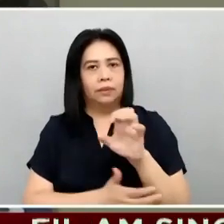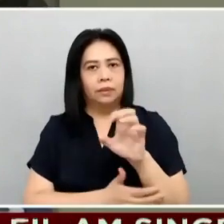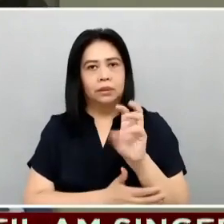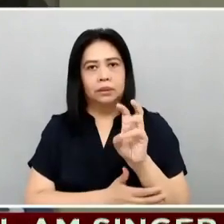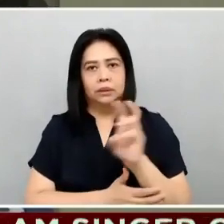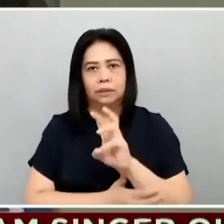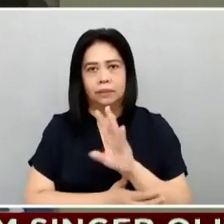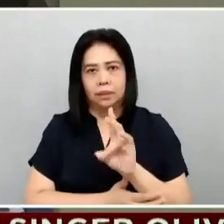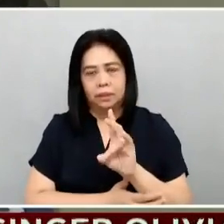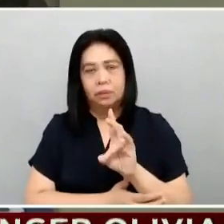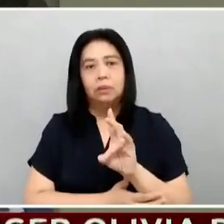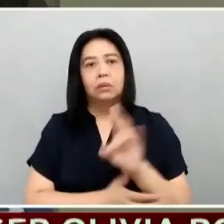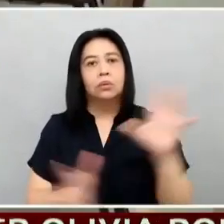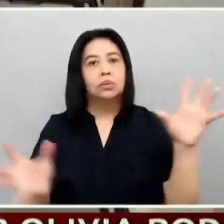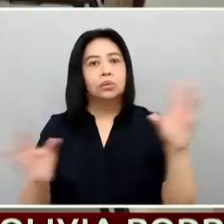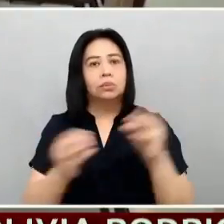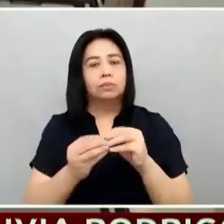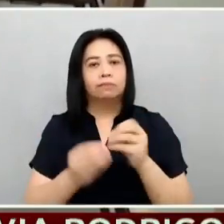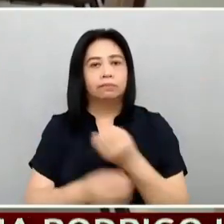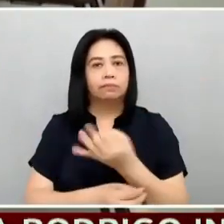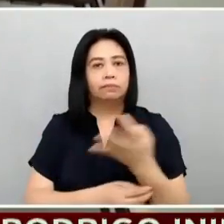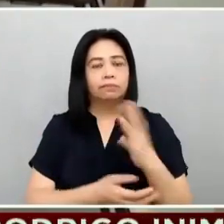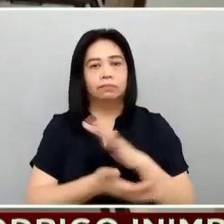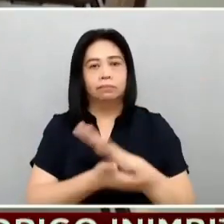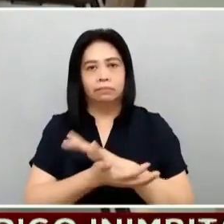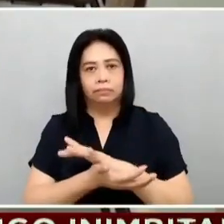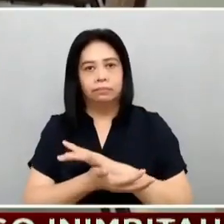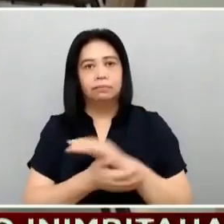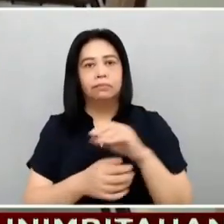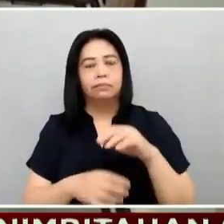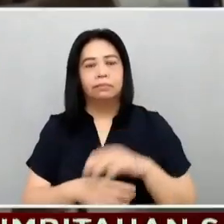867,567 ang total number ng COVID cases